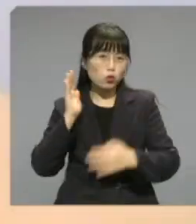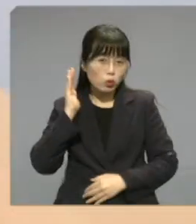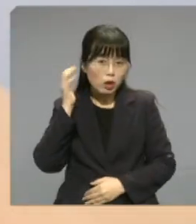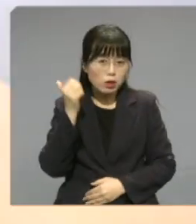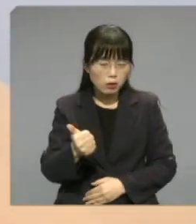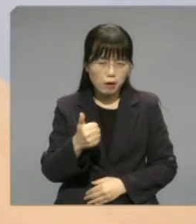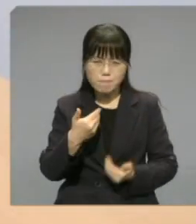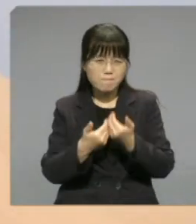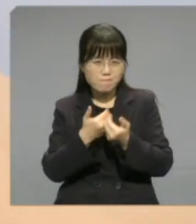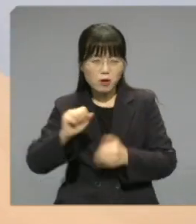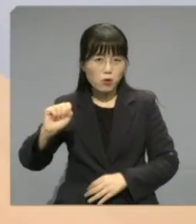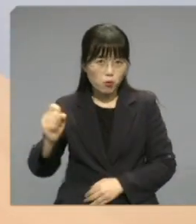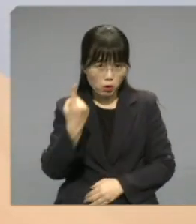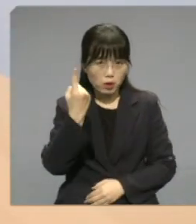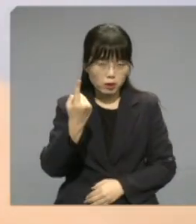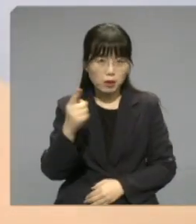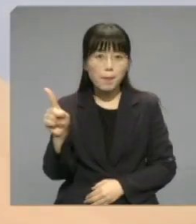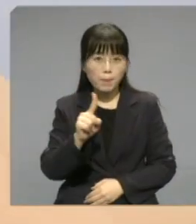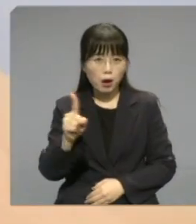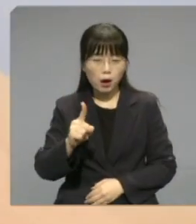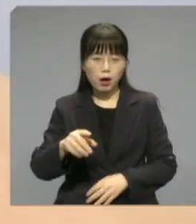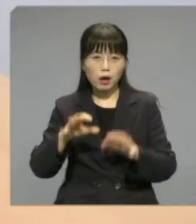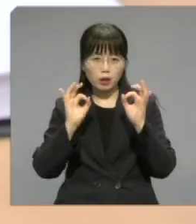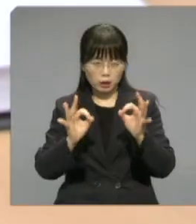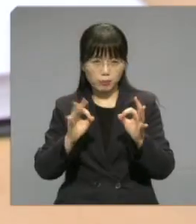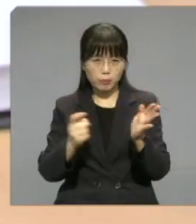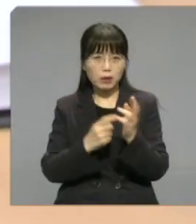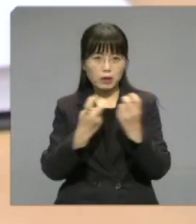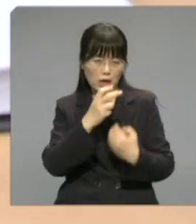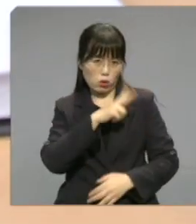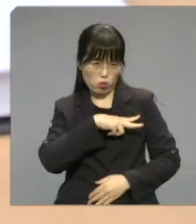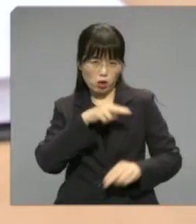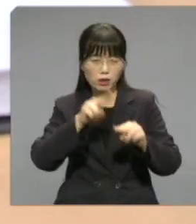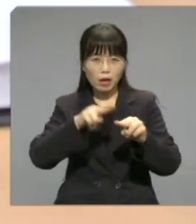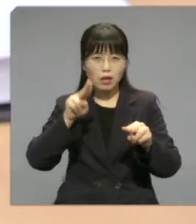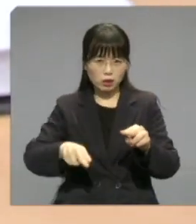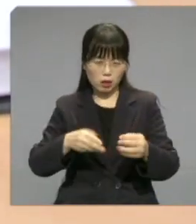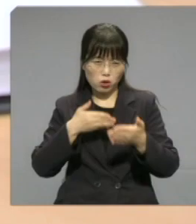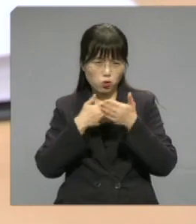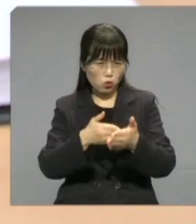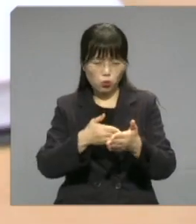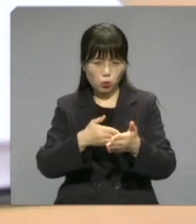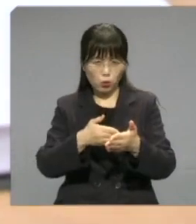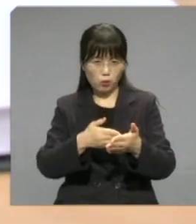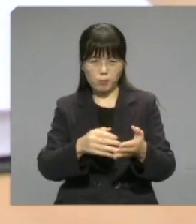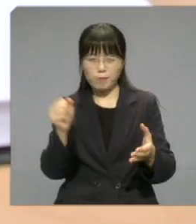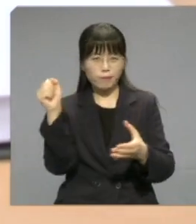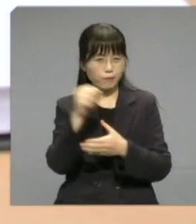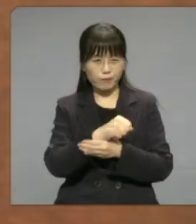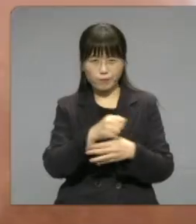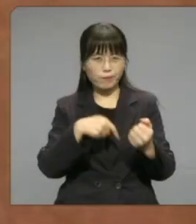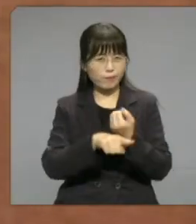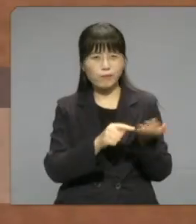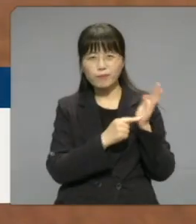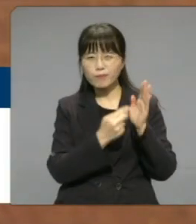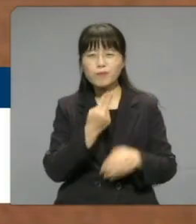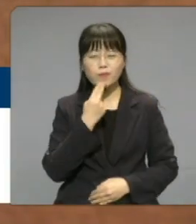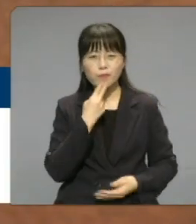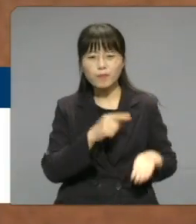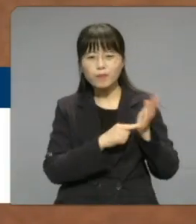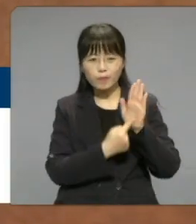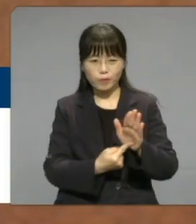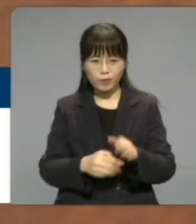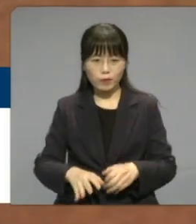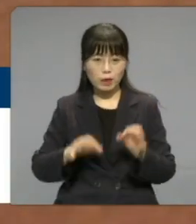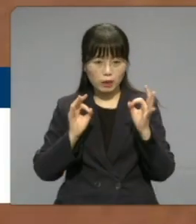대통령과 갈등의 원인이 됐던 김경률 비대위원 사퇴 요구에 응할 뜻이 없음을 내비쳤습니다. 김경률